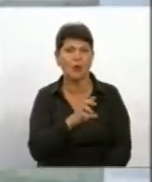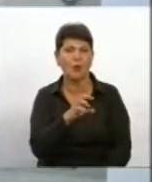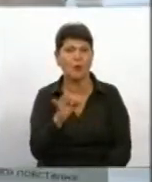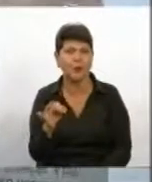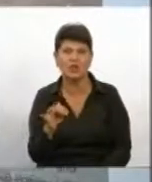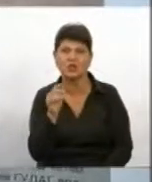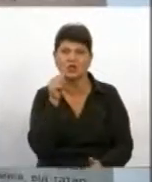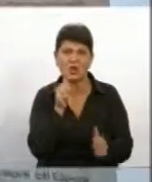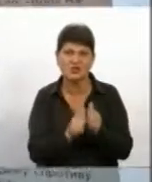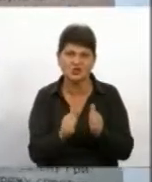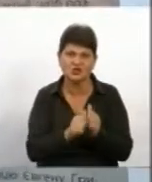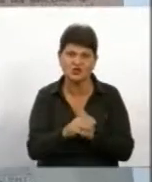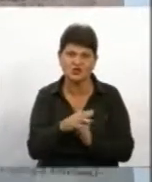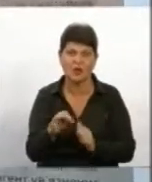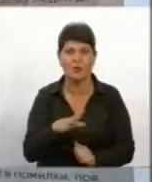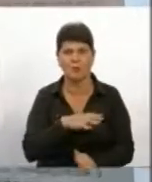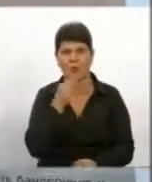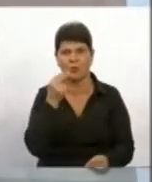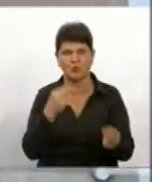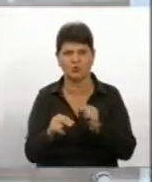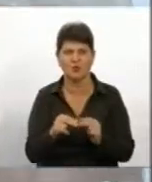постатів висвітлені, які